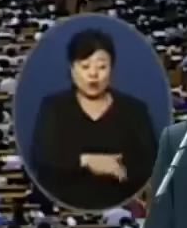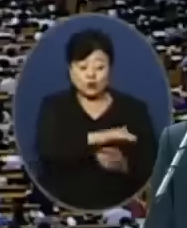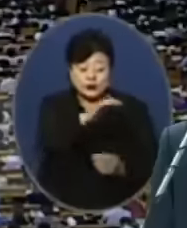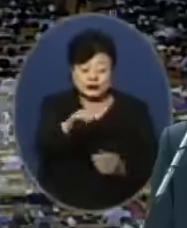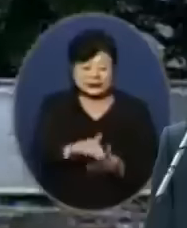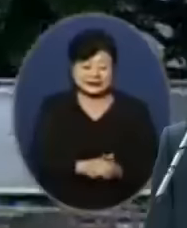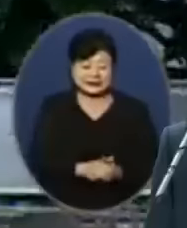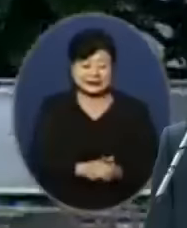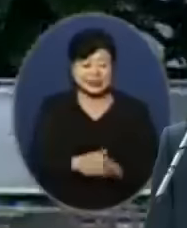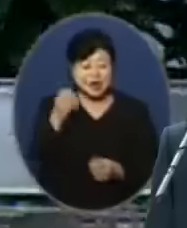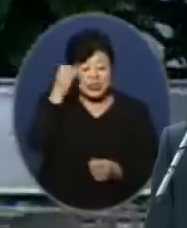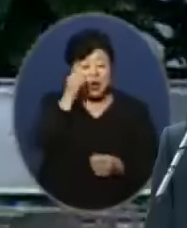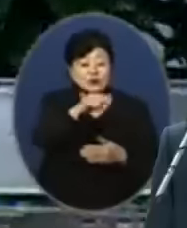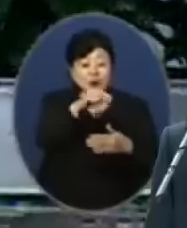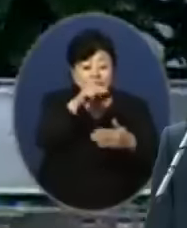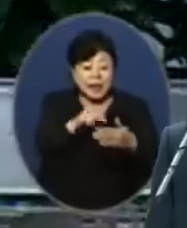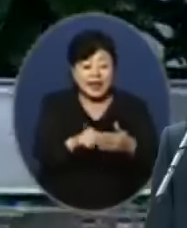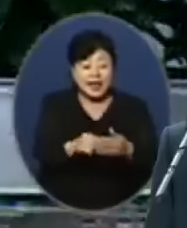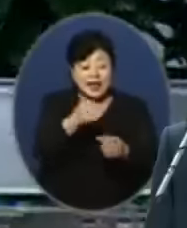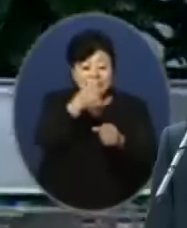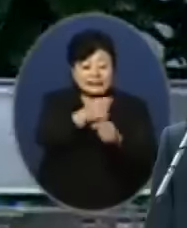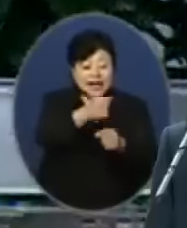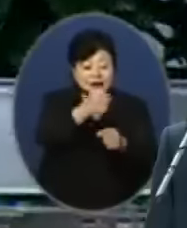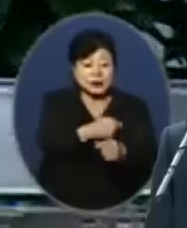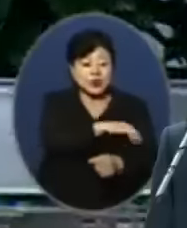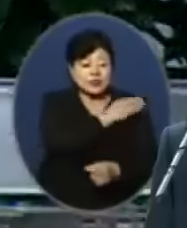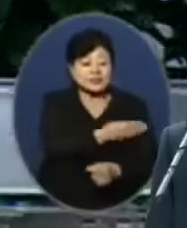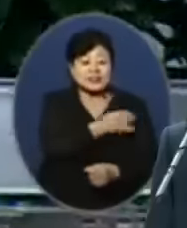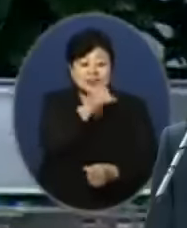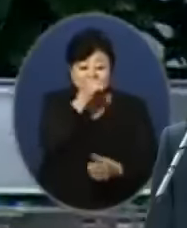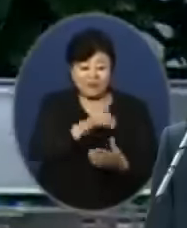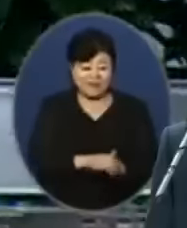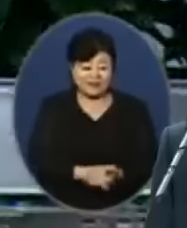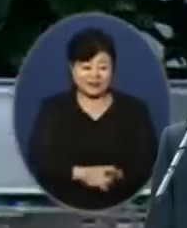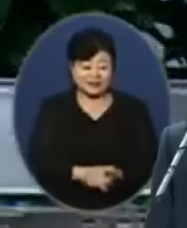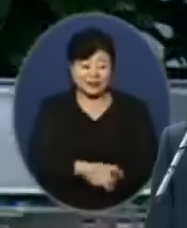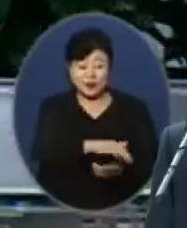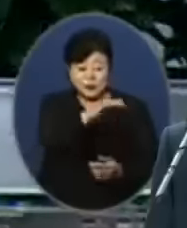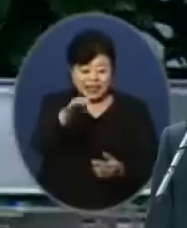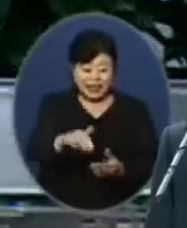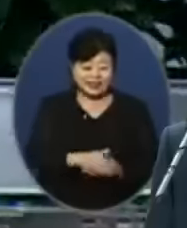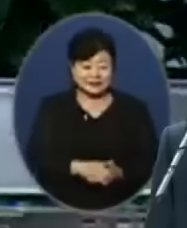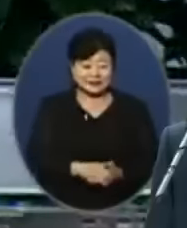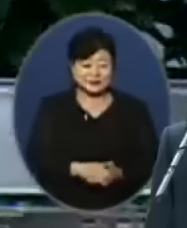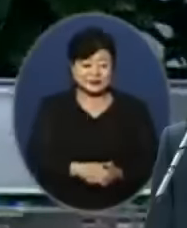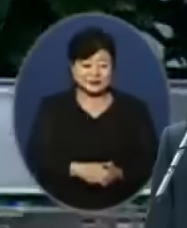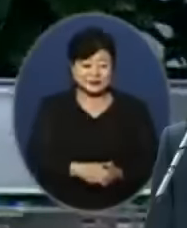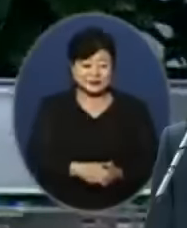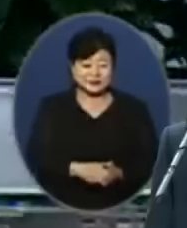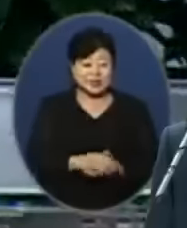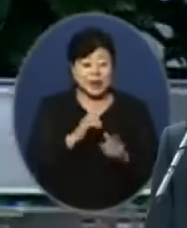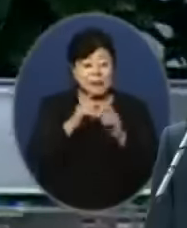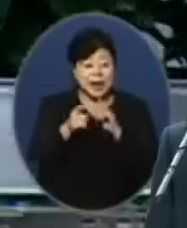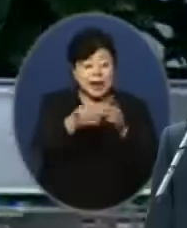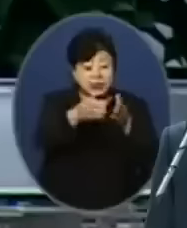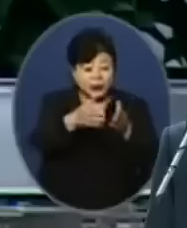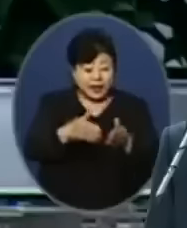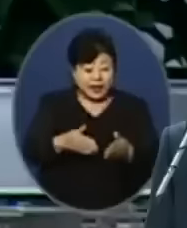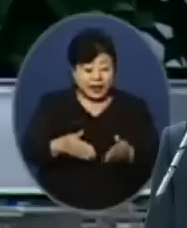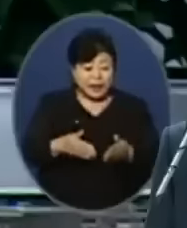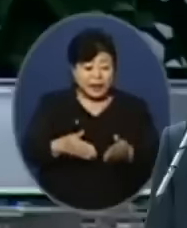우리도 우리 영 속에 창조적인 능력이 있는 것입니다. 우리가 말을